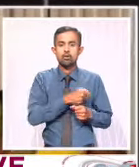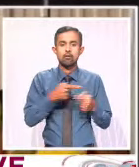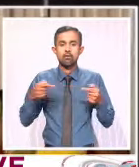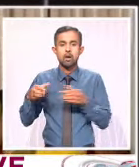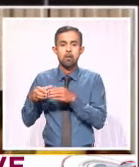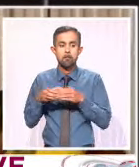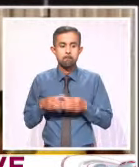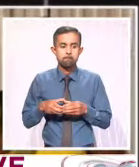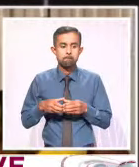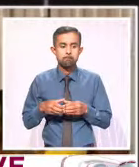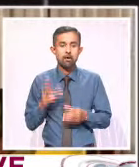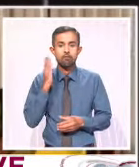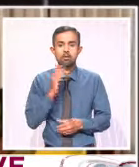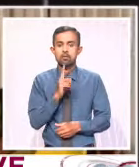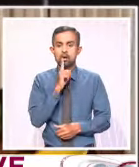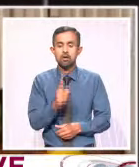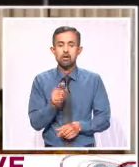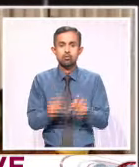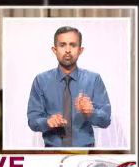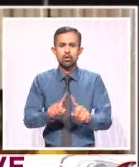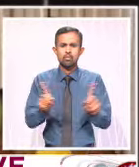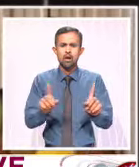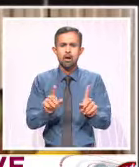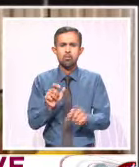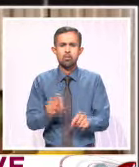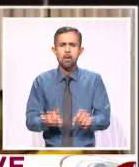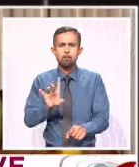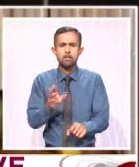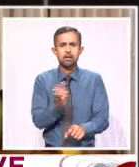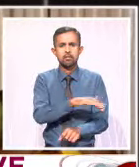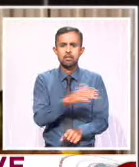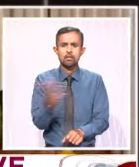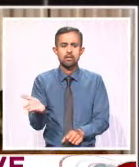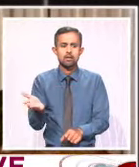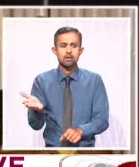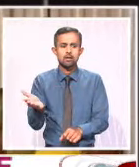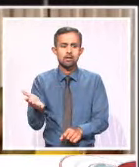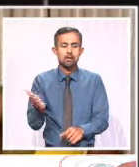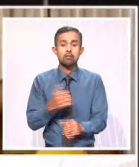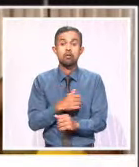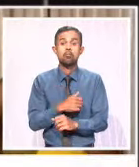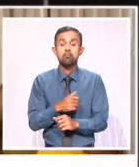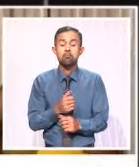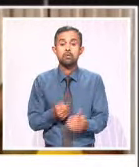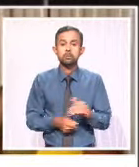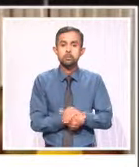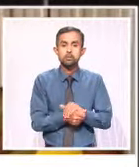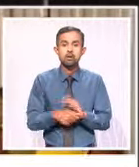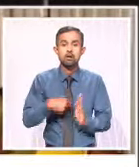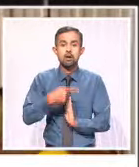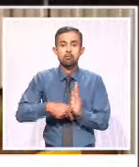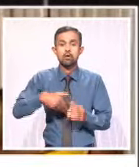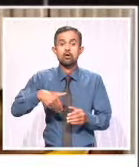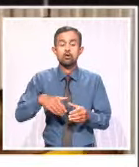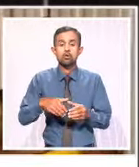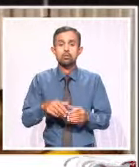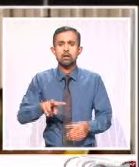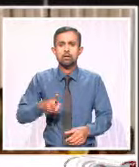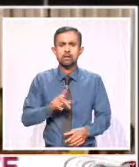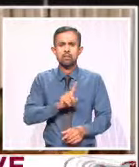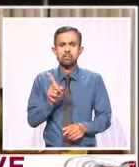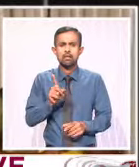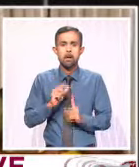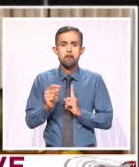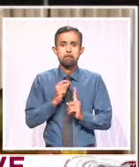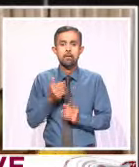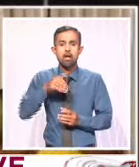මම මෙතෙන්දි විශේෂයෙන් කියන්න ඕන 10 දෙනෙක් 15 දෙනෙක් ඉන්නවා දෙපැත්තෙම රෙදි නැතුව කඩේ යනවා ශ්‍රී ලංකා ක්‍රිකට් එකට. ඒ අරෙන්න 210ක් විතර